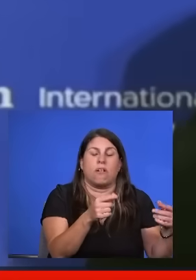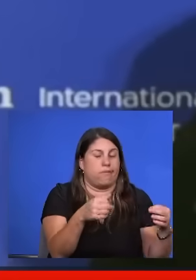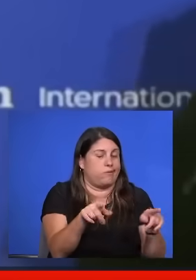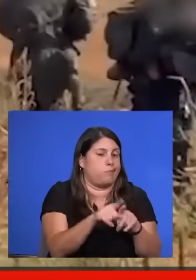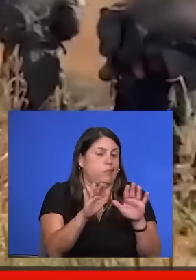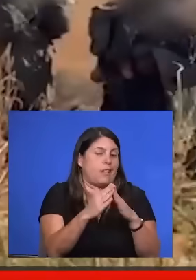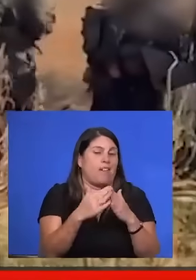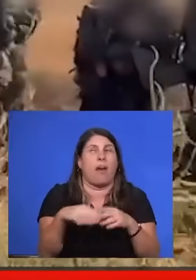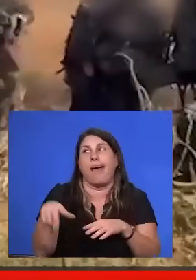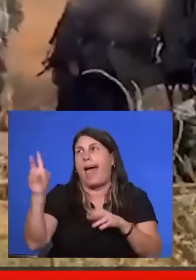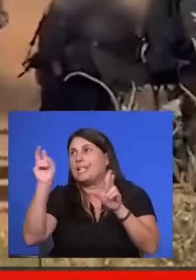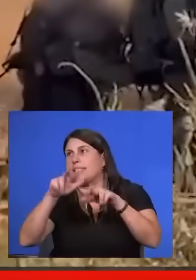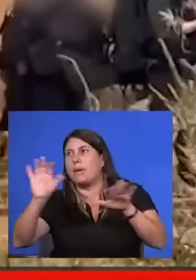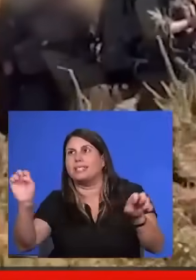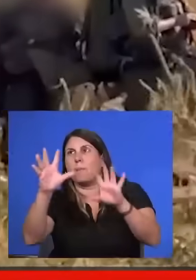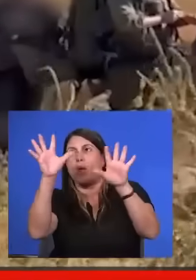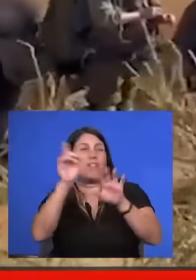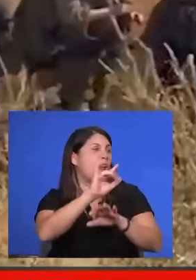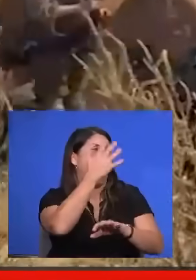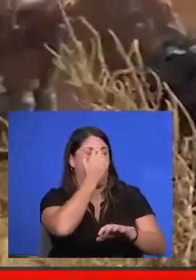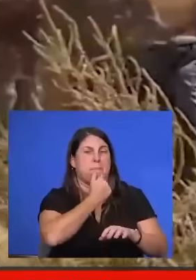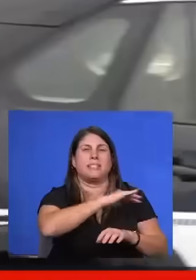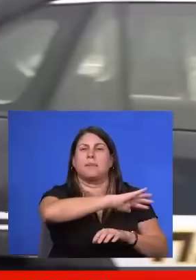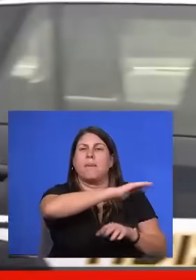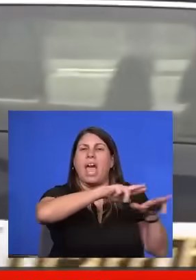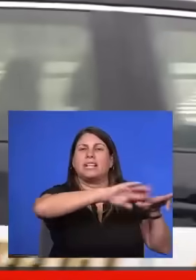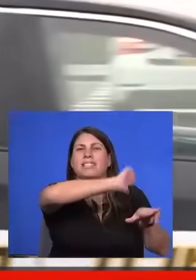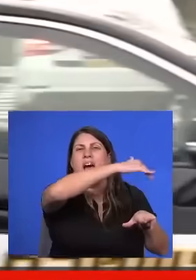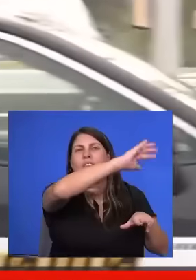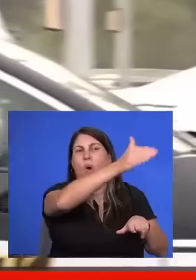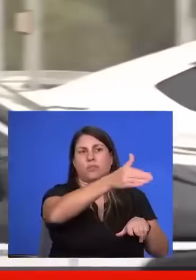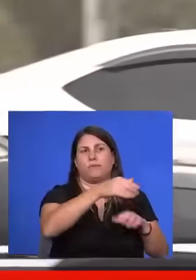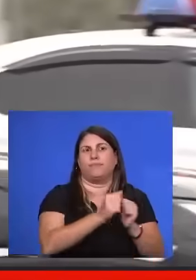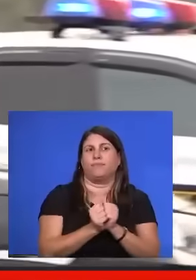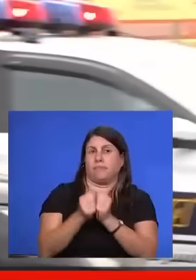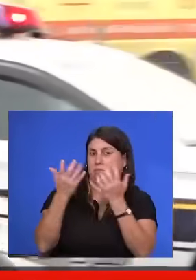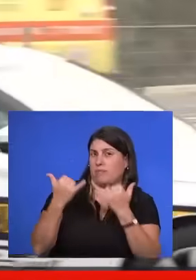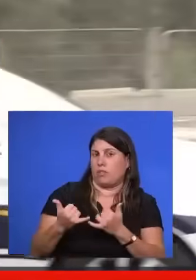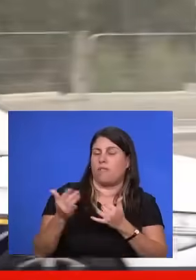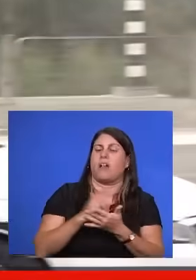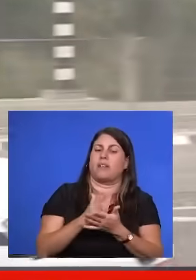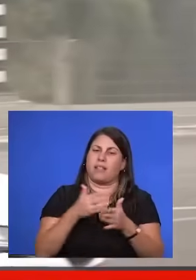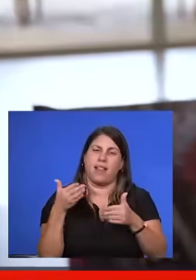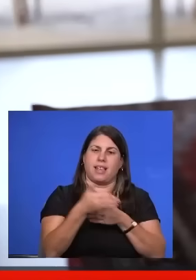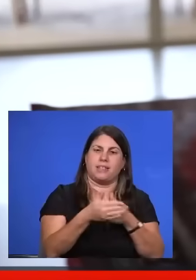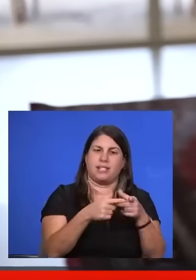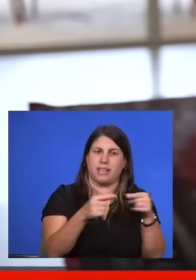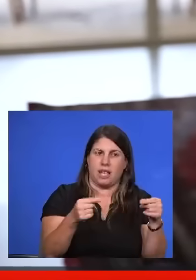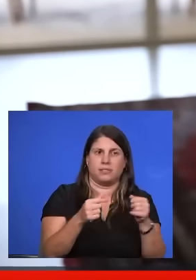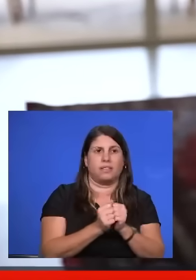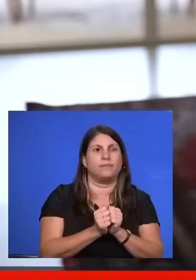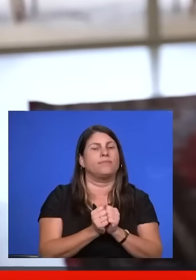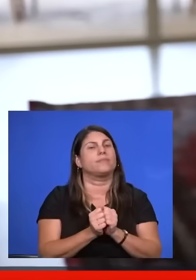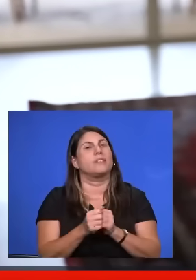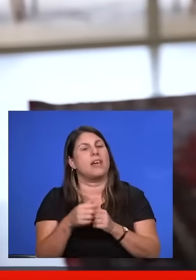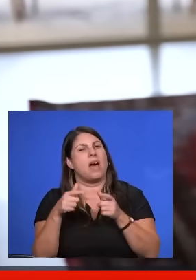מהחמאס בארץ הגבעות. אז כרגע כמו שזה נראה, ההחלטה היא להיכנס לרצועה. הכוח הצבאי של החמאס והג'אד